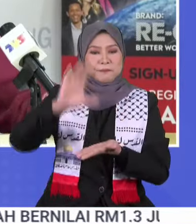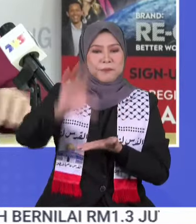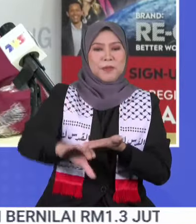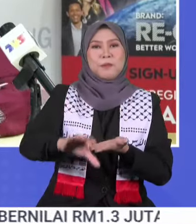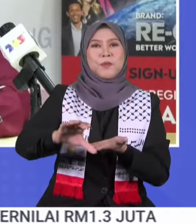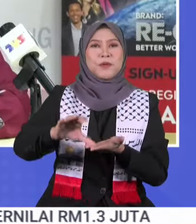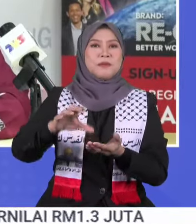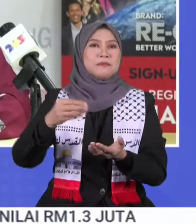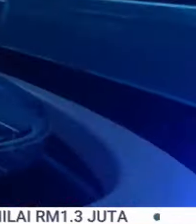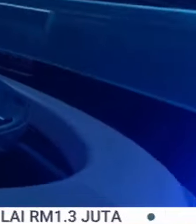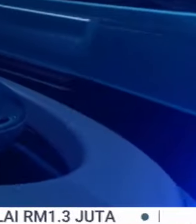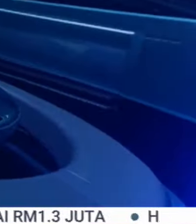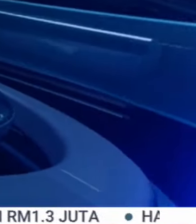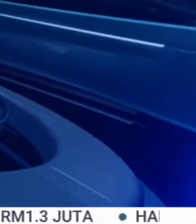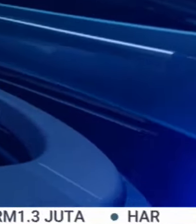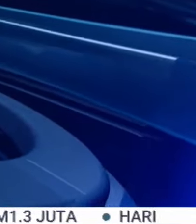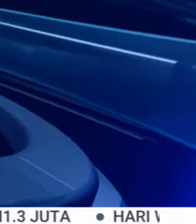Pinang.